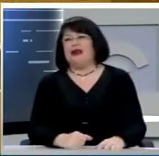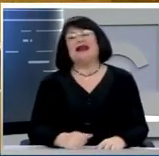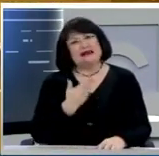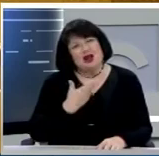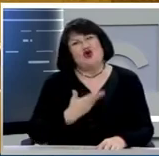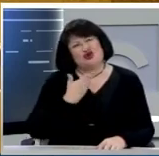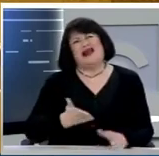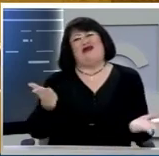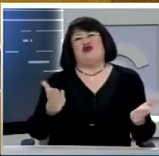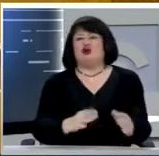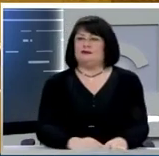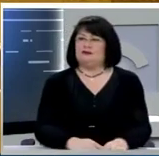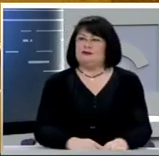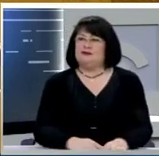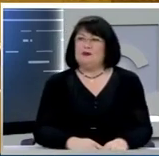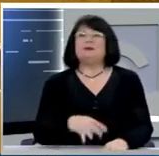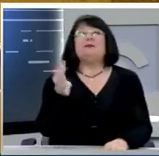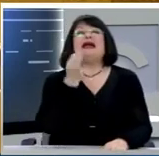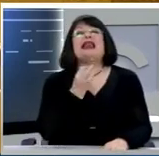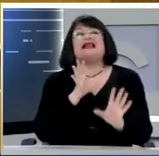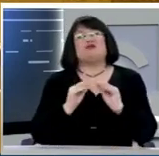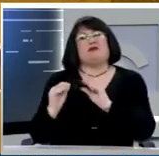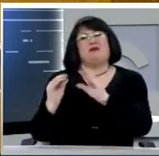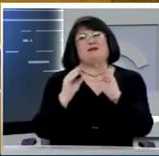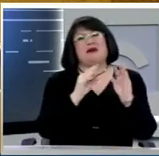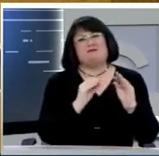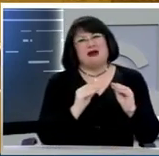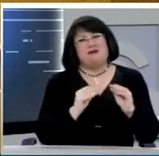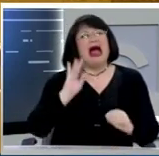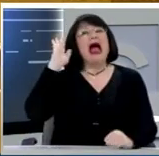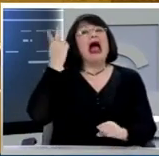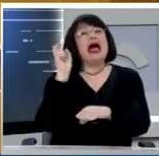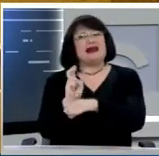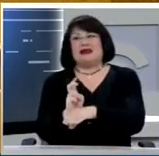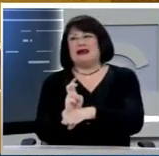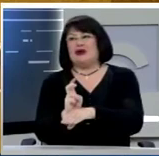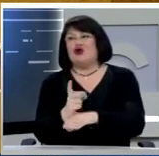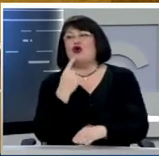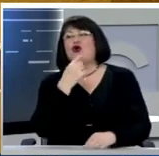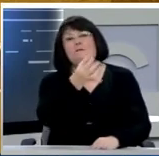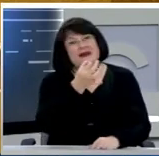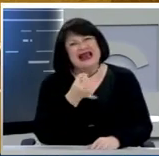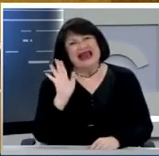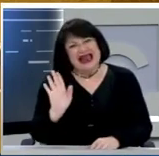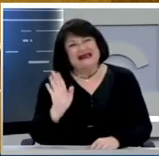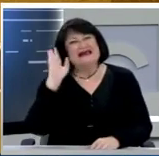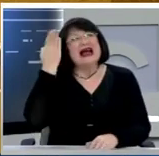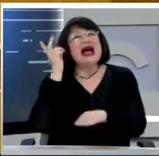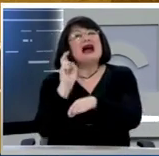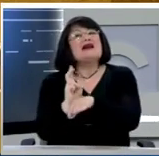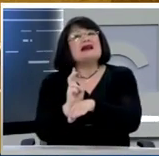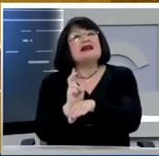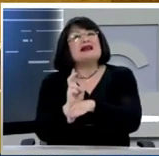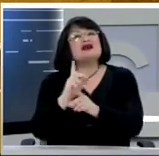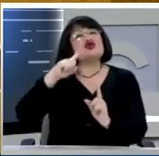αυτήν. Μην λέτε πολλά ότι μπήκαν στο αρχείο. Μην λέτε πολλά. Στο αρχείο είχε μπει